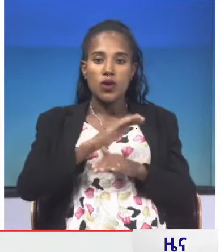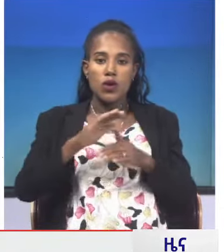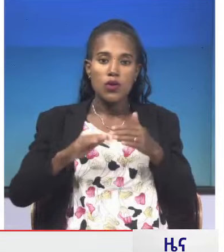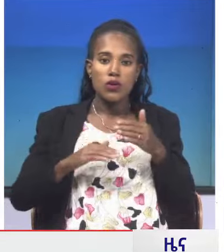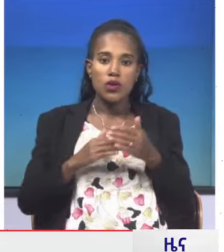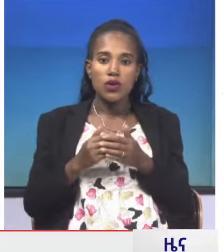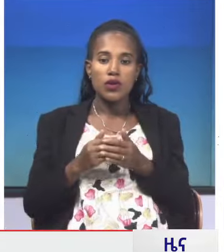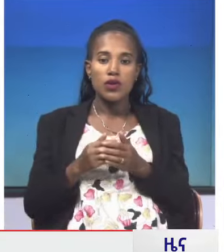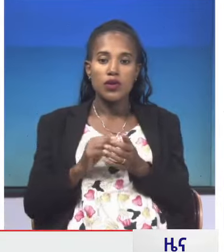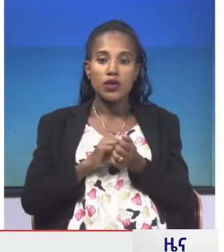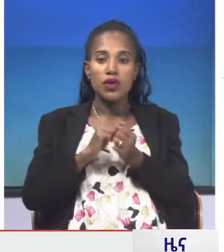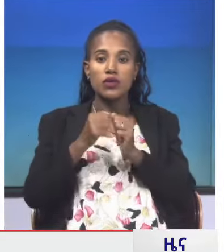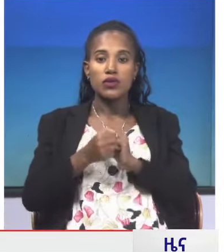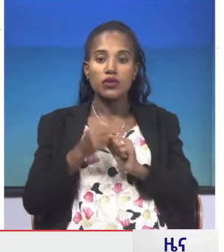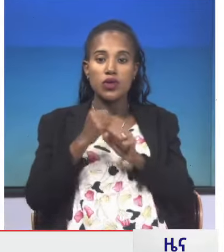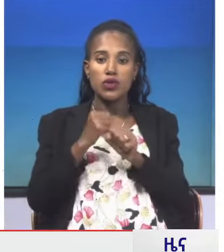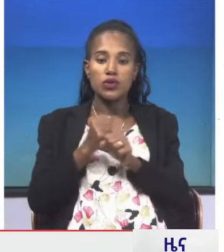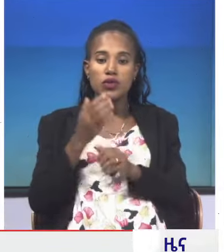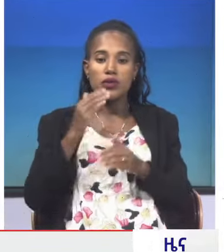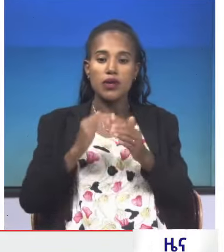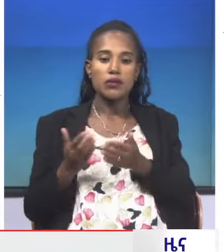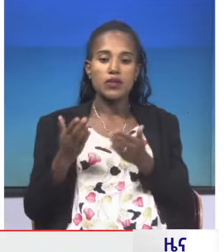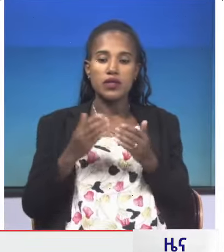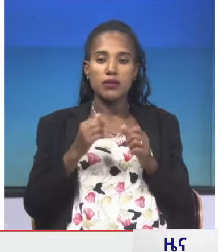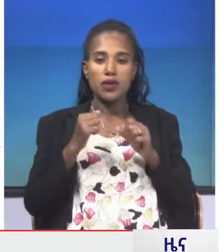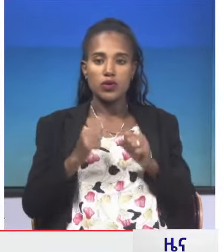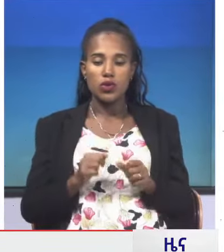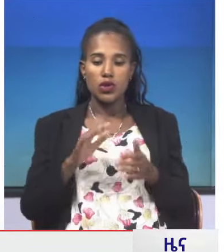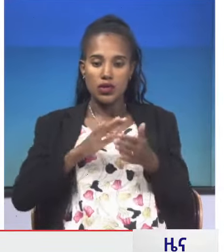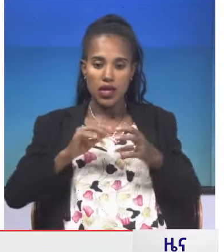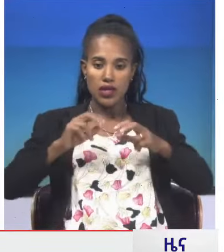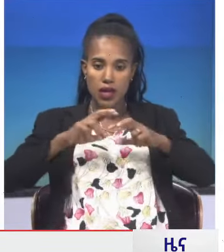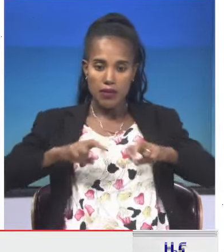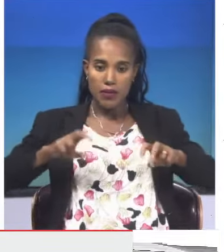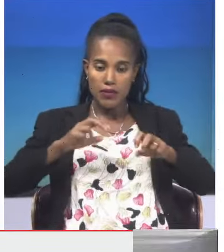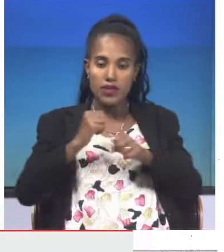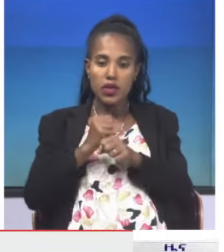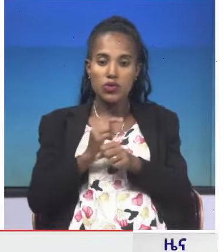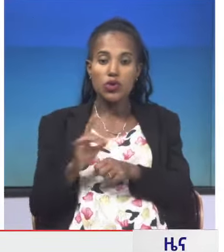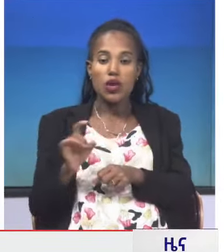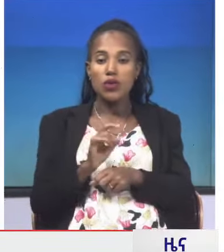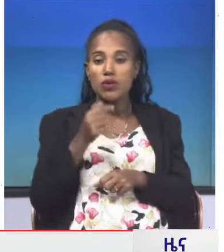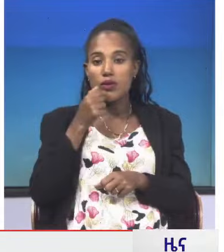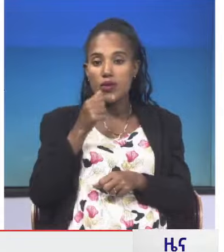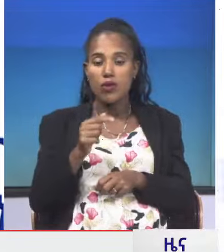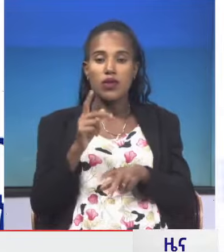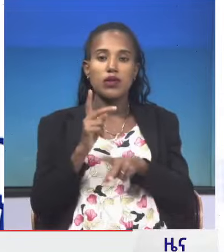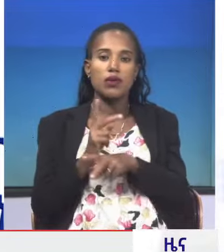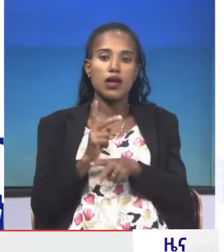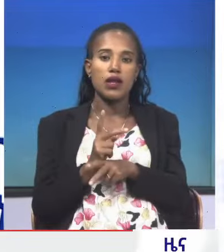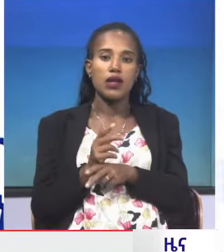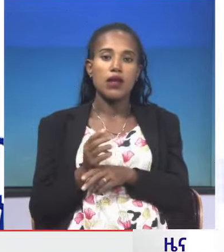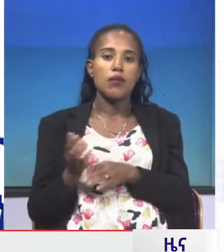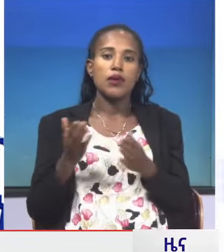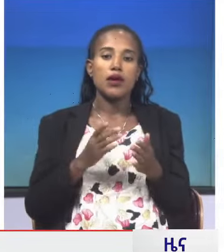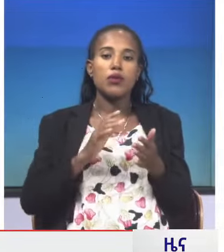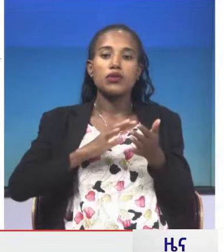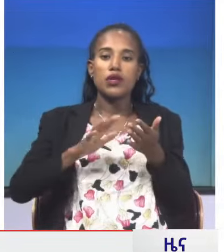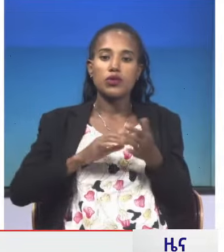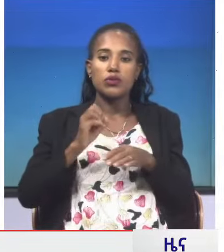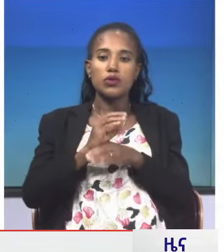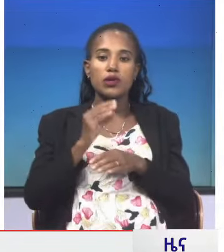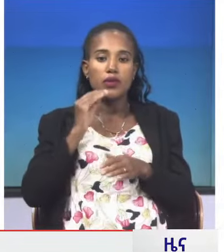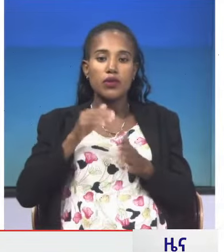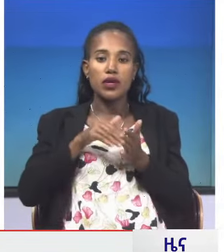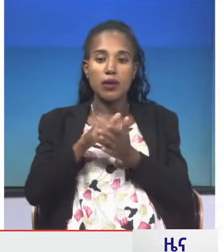ሁለንተናዊ የሪፎርም ስራዎች ግብዓት መስጠት የሚያስችሉ የጥናትና ምርምር ስራዎች ይሆናሉ ተብሎ ይጠበቃል። በቀረቡ ጥናቶችም የምክር